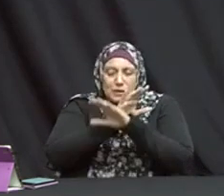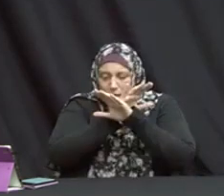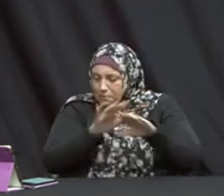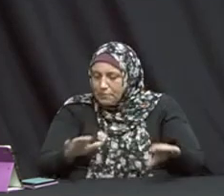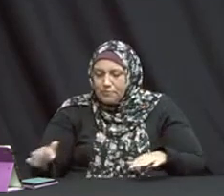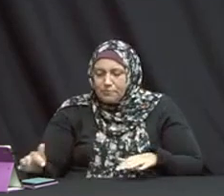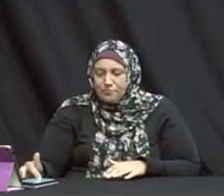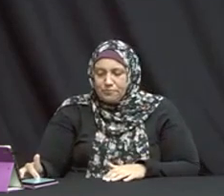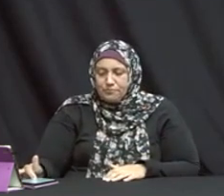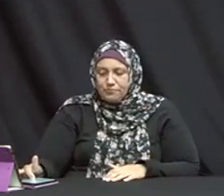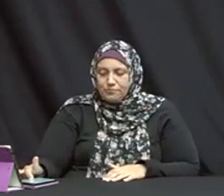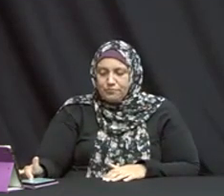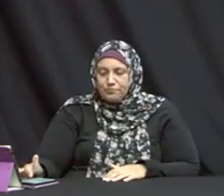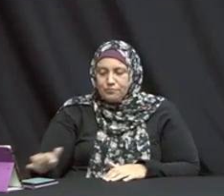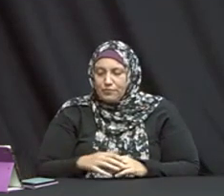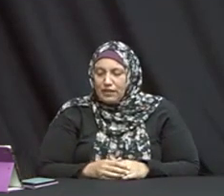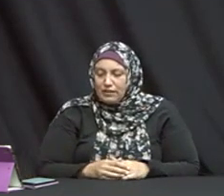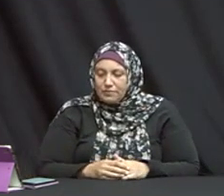فكذبوه